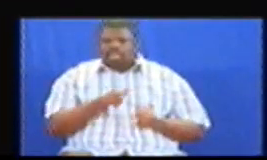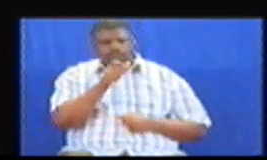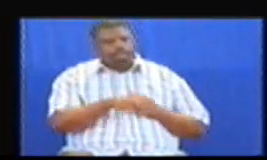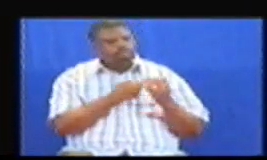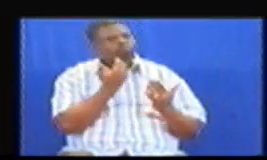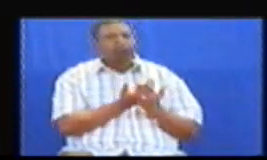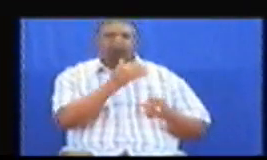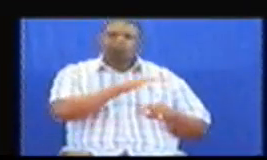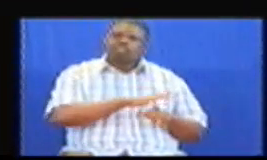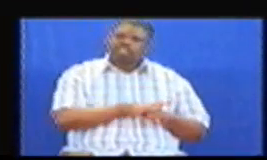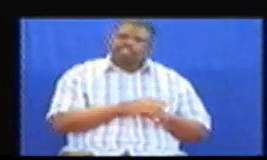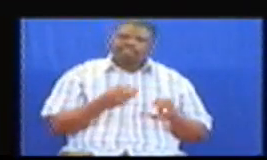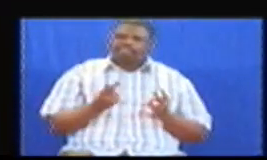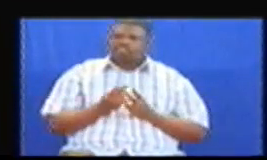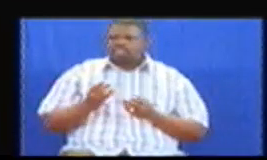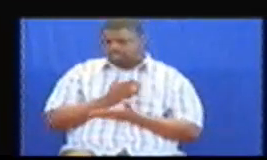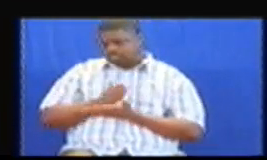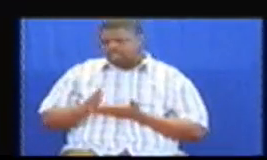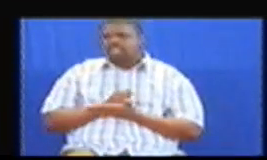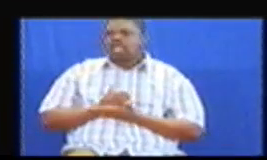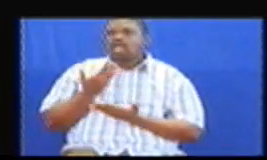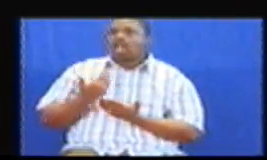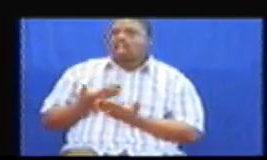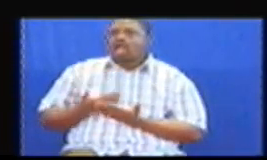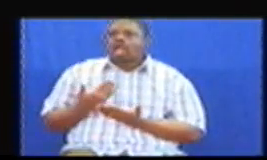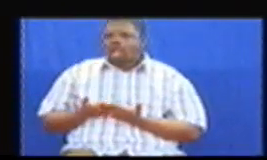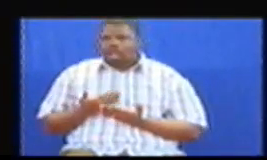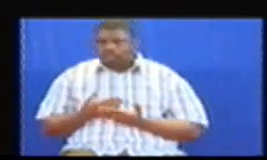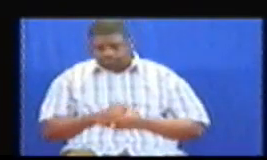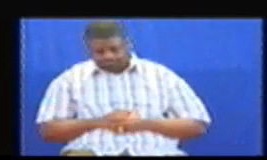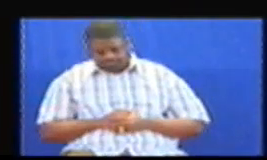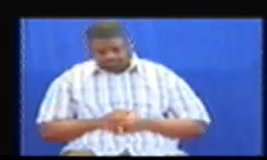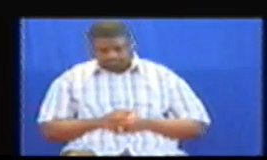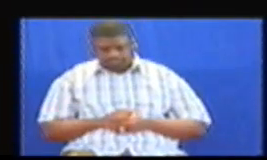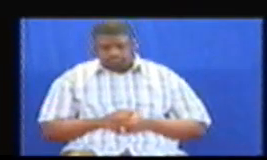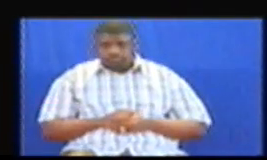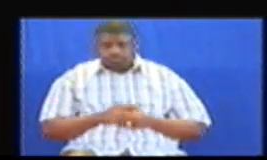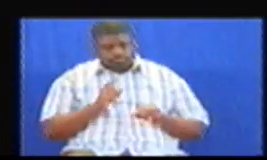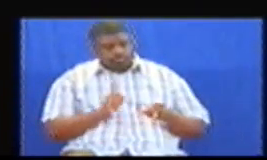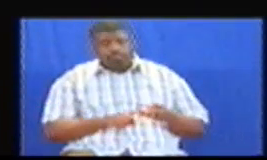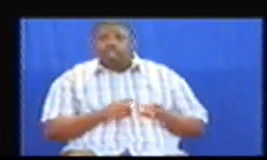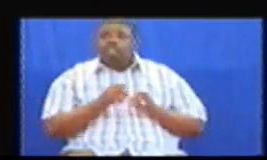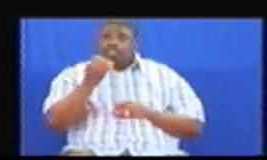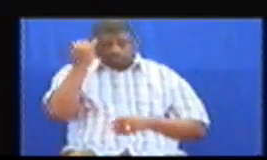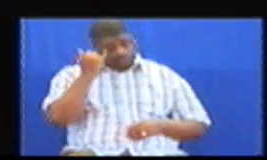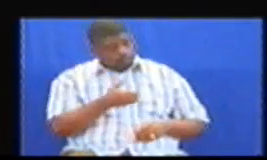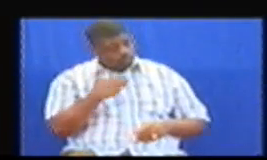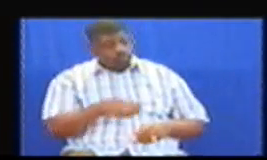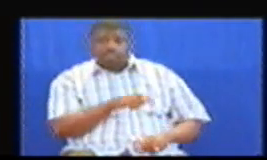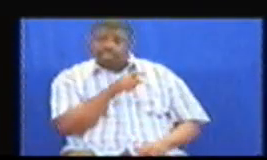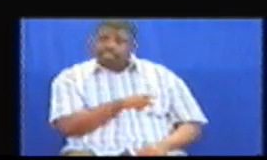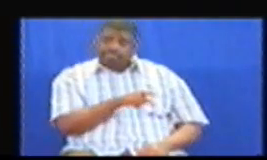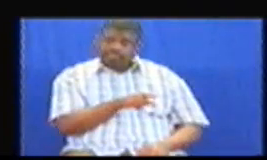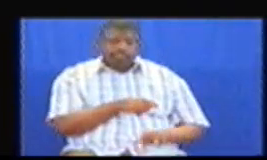kesi zetu pia ziweze kwenda kwa haraka. Lakini pia ningependa kushauri katika wizara hii swala ambalo